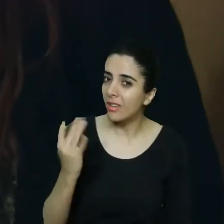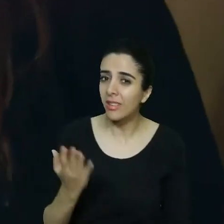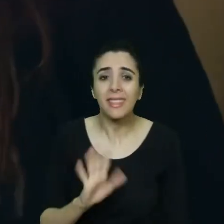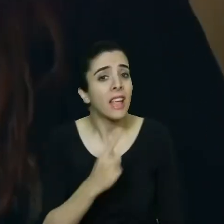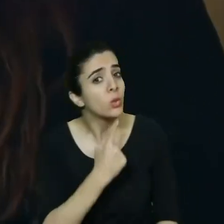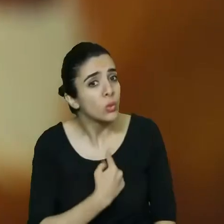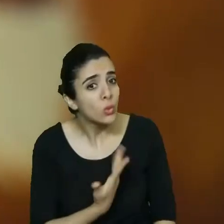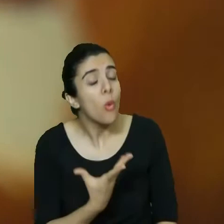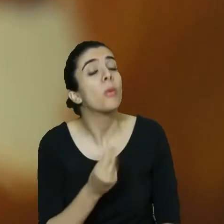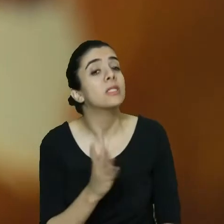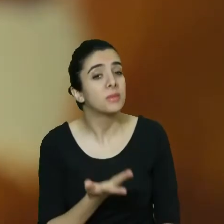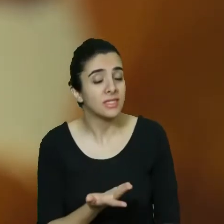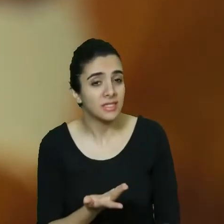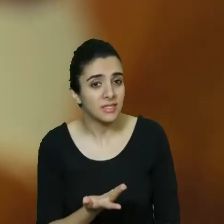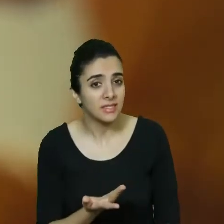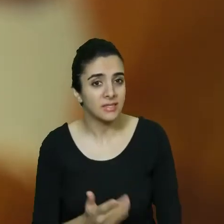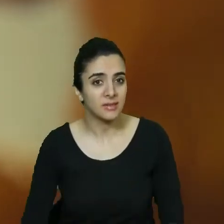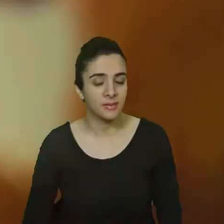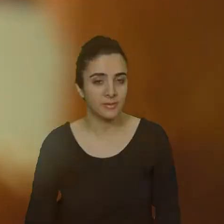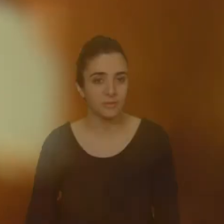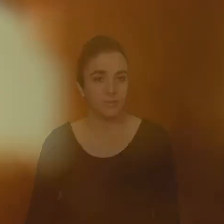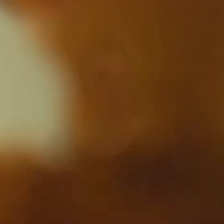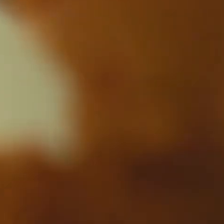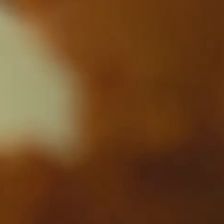ne deyin? Hiç oralı bile olmadı.